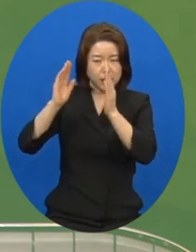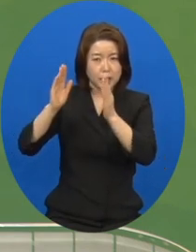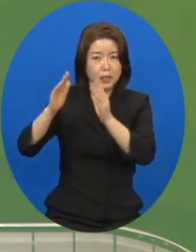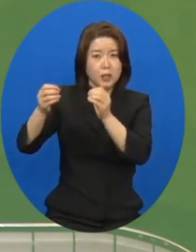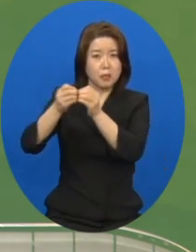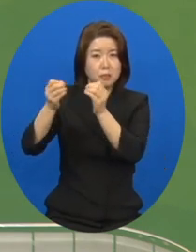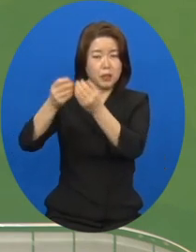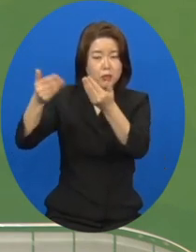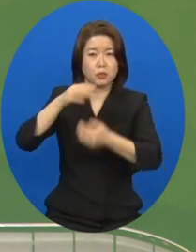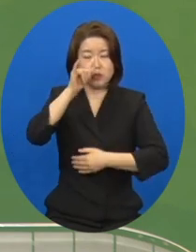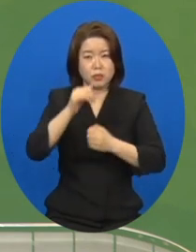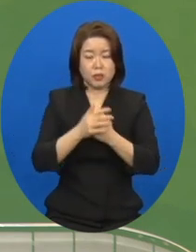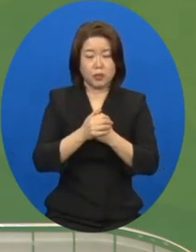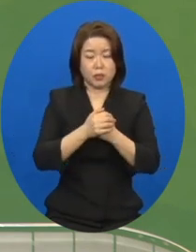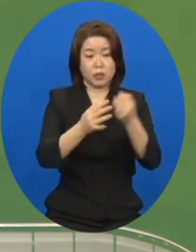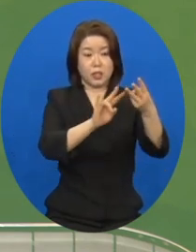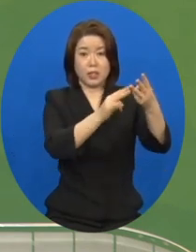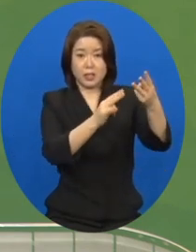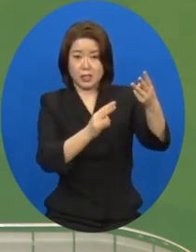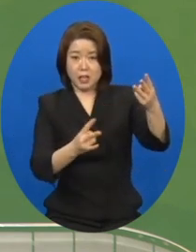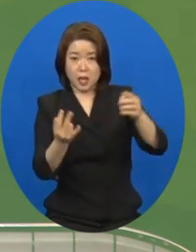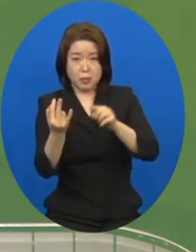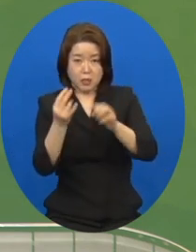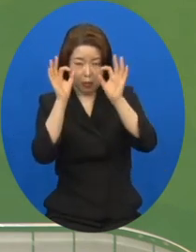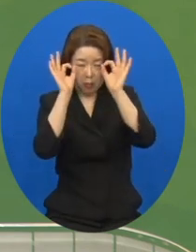라합에게서 믿음을 배우라는 것.